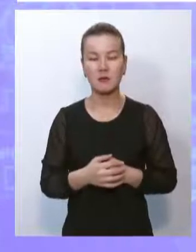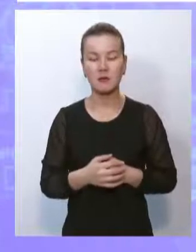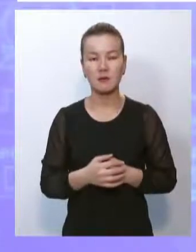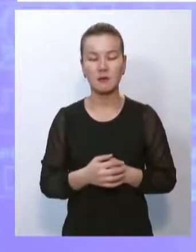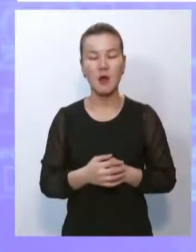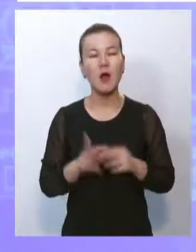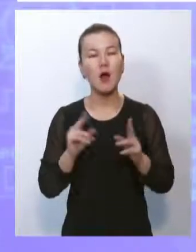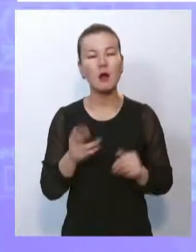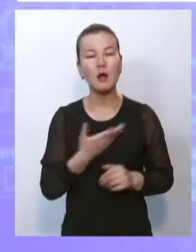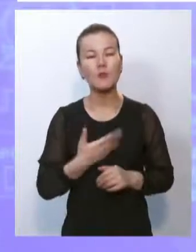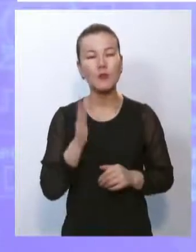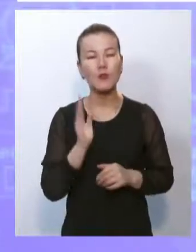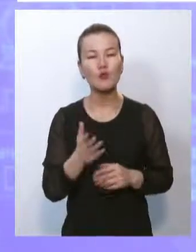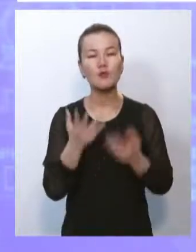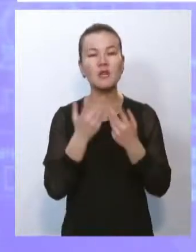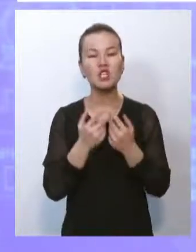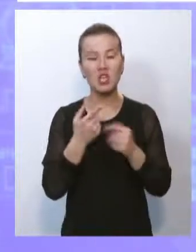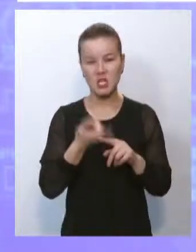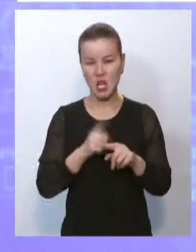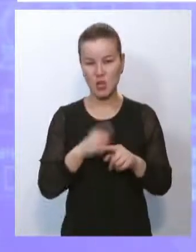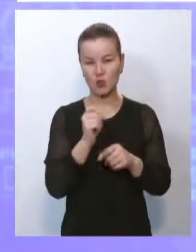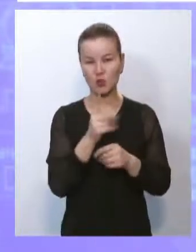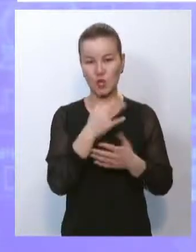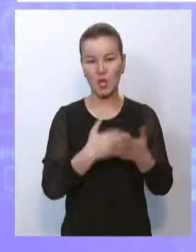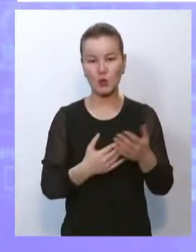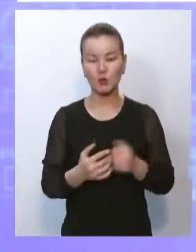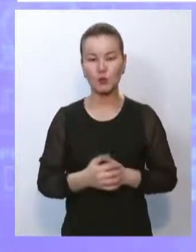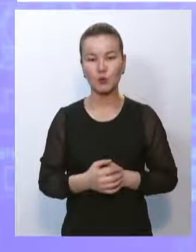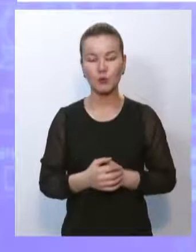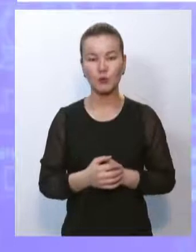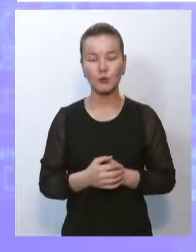как и мы будем решать эту задачу как